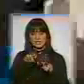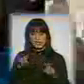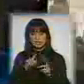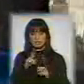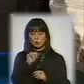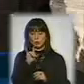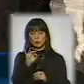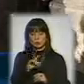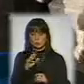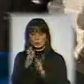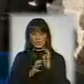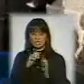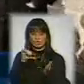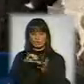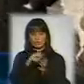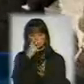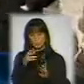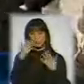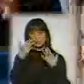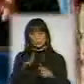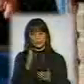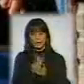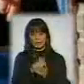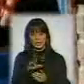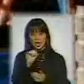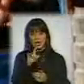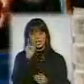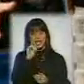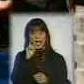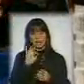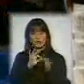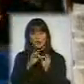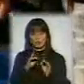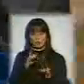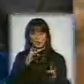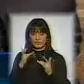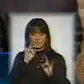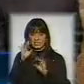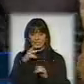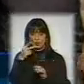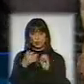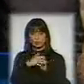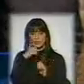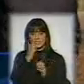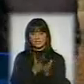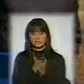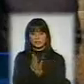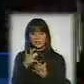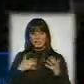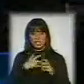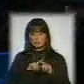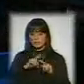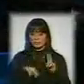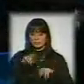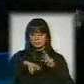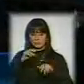ჯიუდოს საერთაშორისო ფედერაციის წარმომადგენლებმა დაათვალიერეს. Arena ახალგაზრდული ოლიმპიური ფესტივალი თბილისში 2015-ის ფარგლებში დაჩქარებული